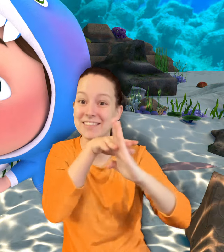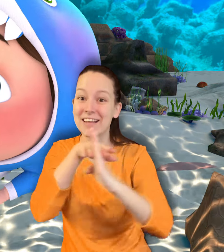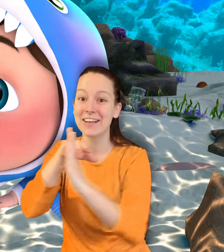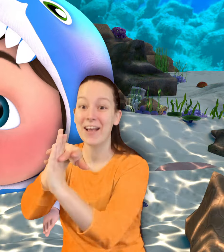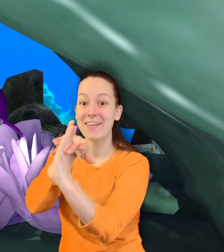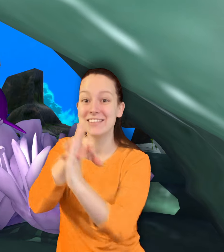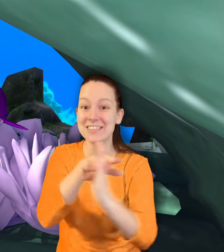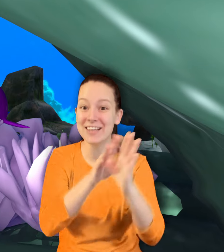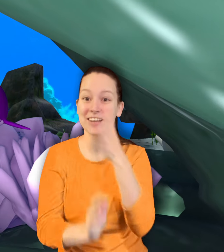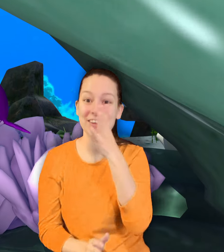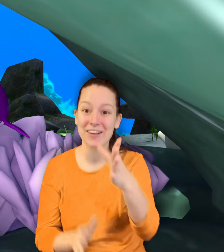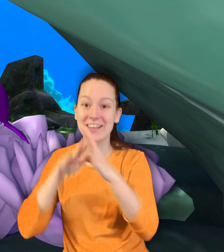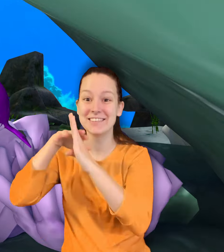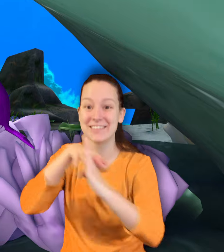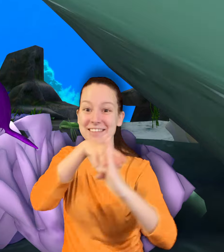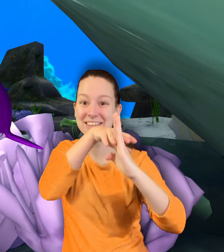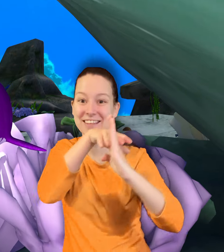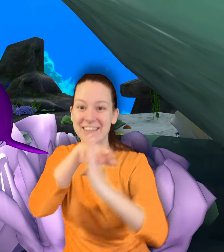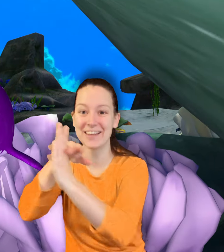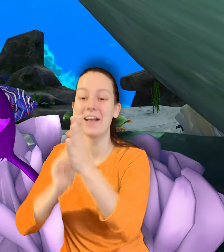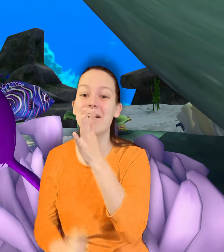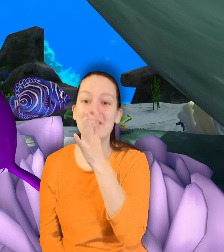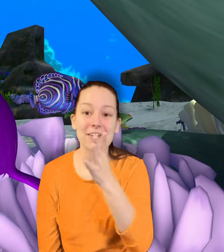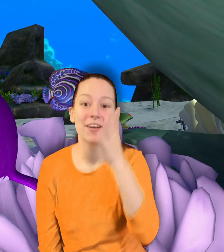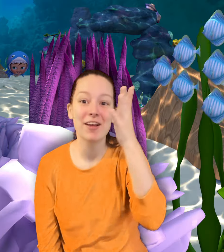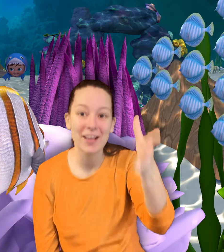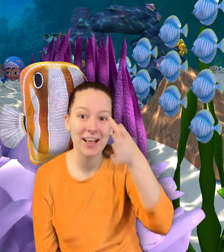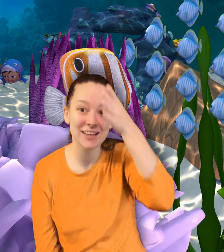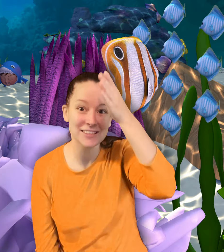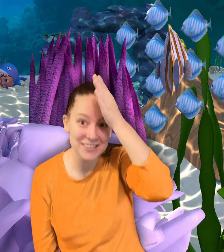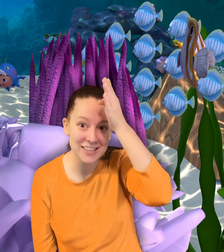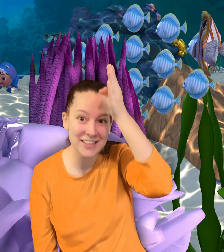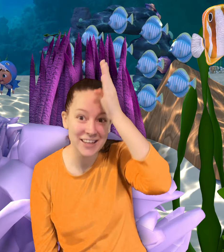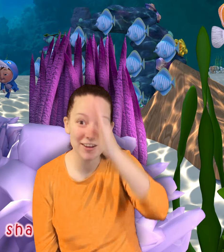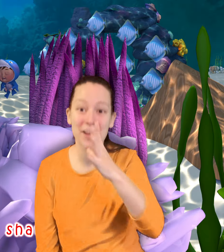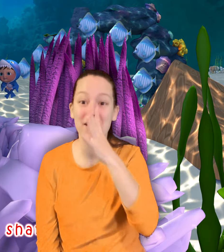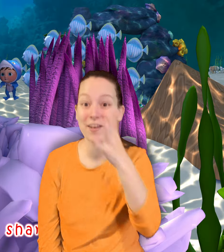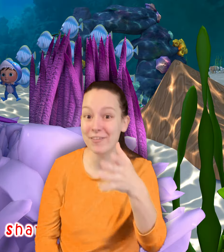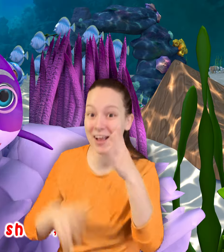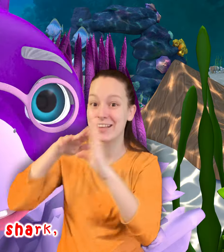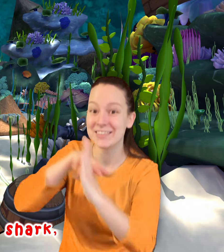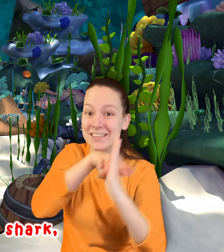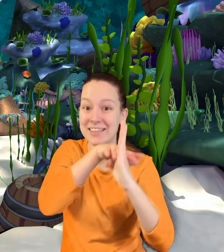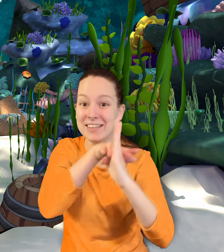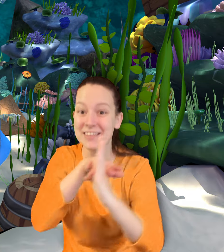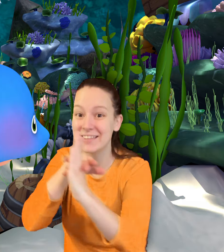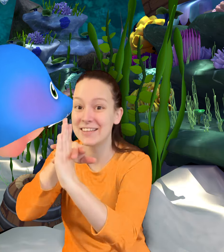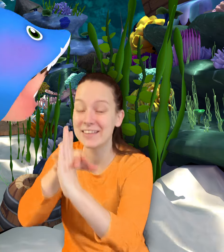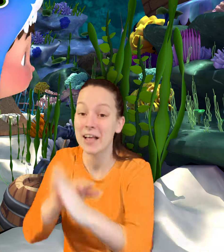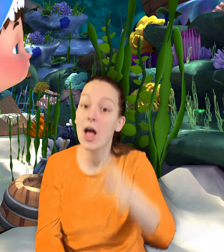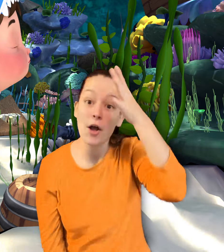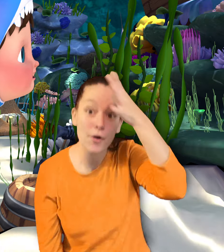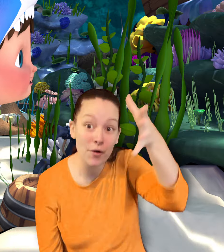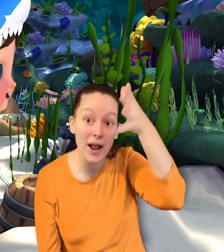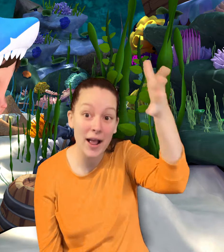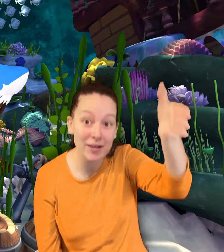ザメおばザメおばザメおばザメ